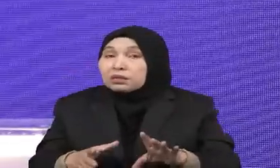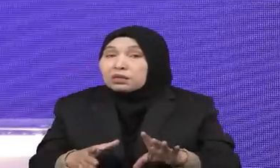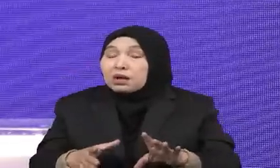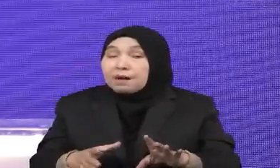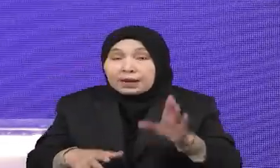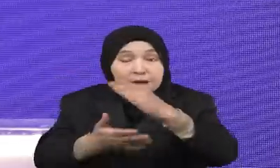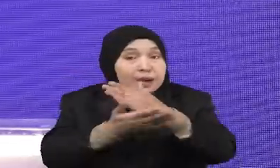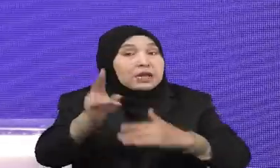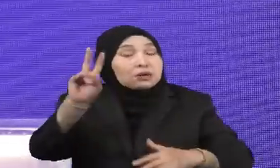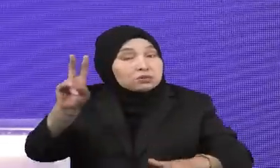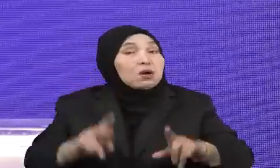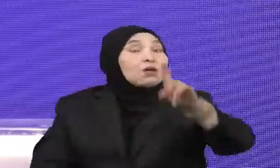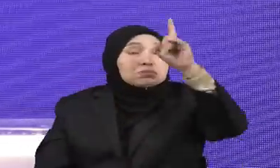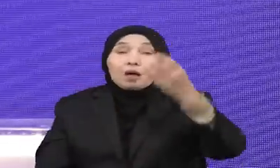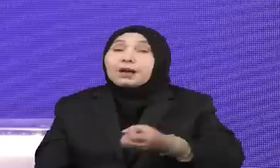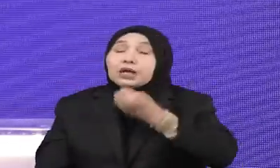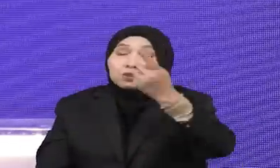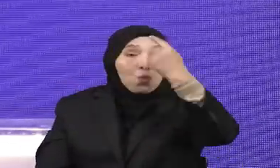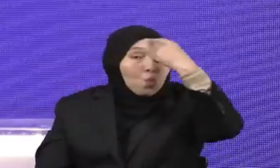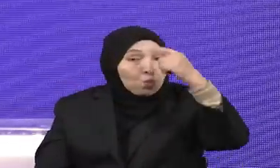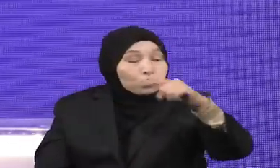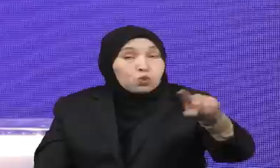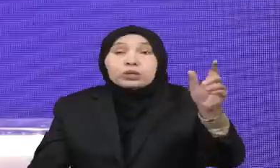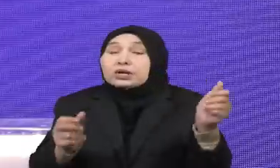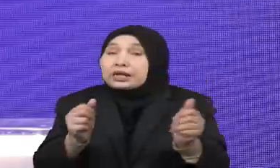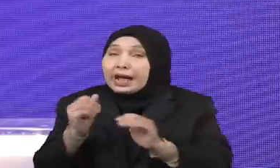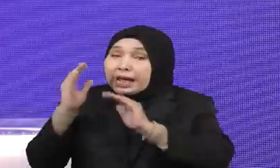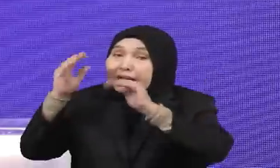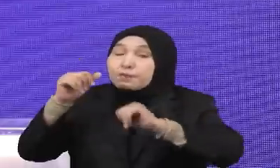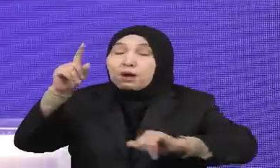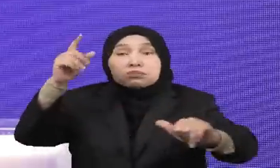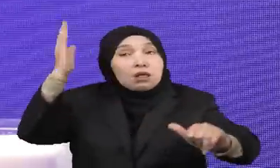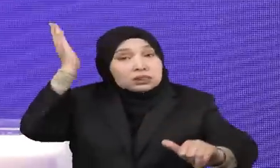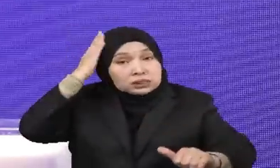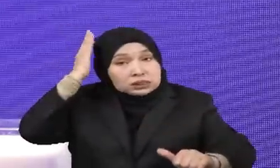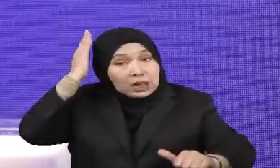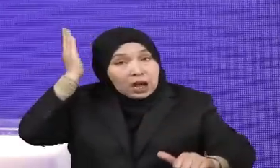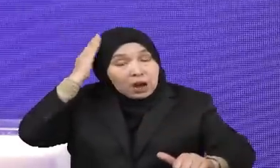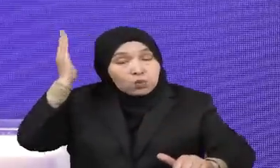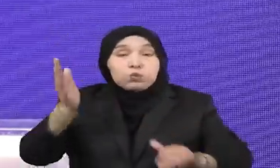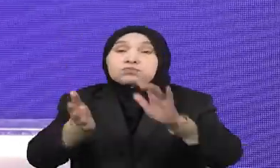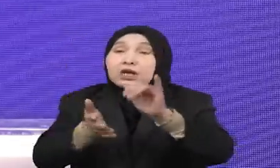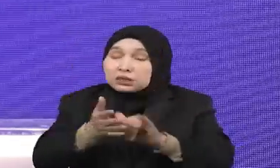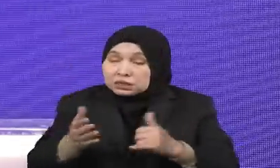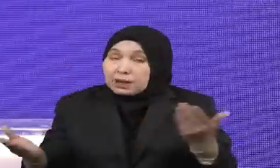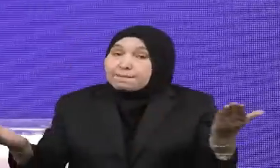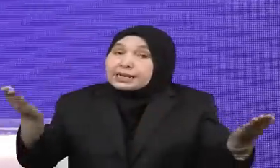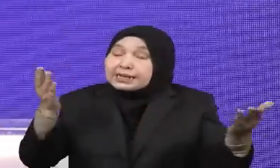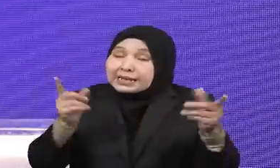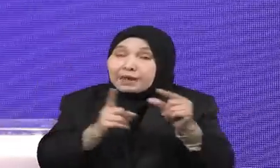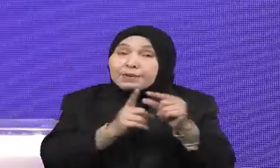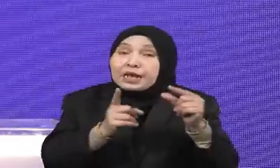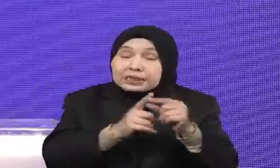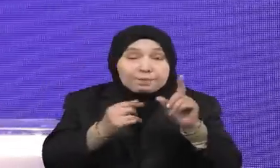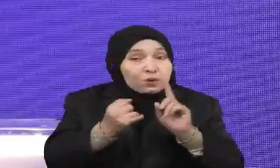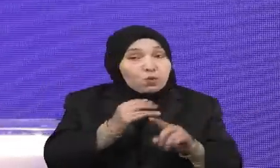kedua demi Allah menyatakan untuk dengan agar Allah mengetahui alladzina amanu kita bandingkan dengan perkataan